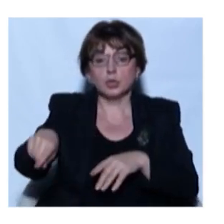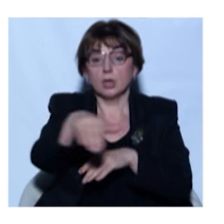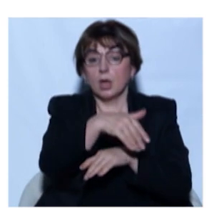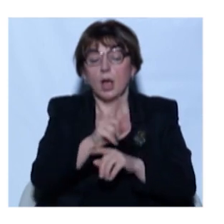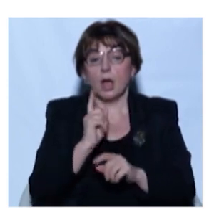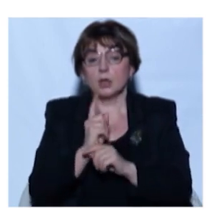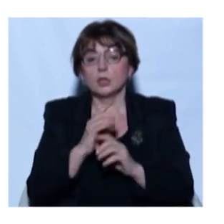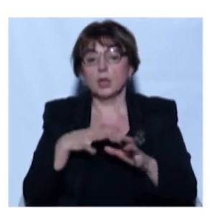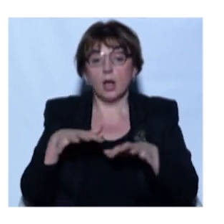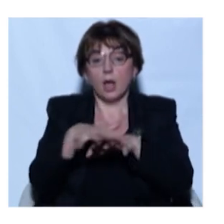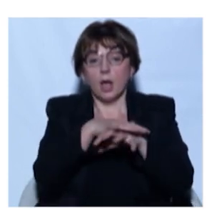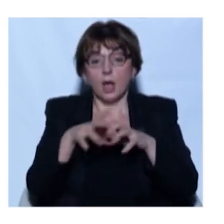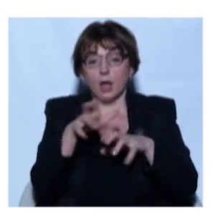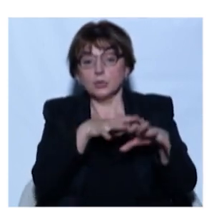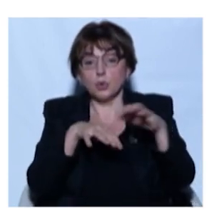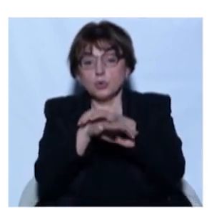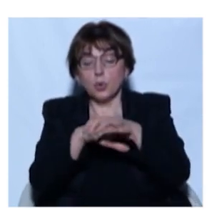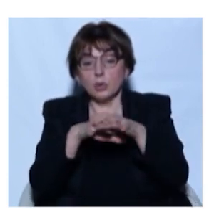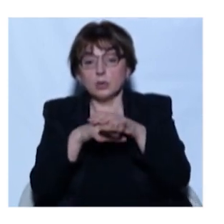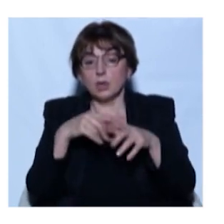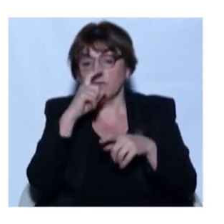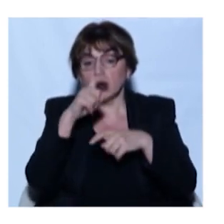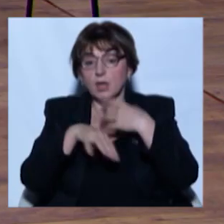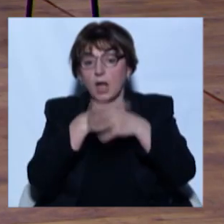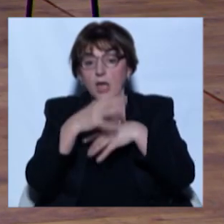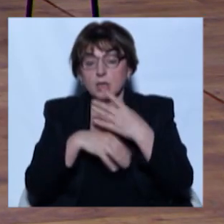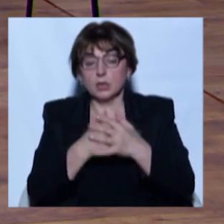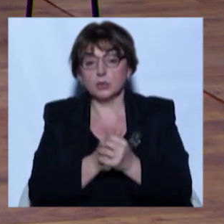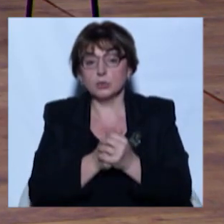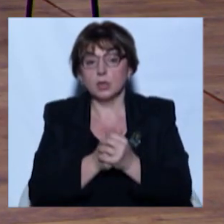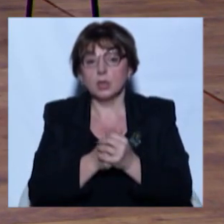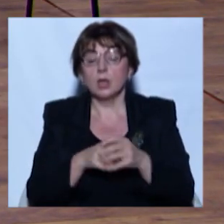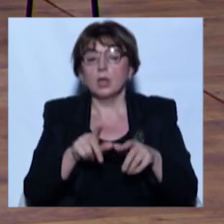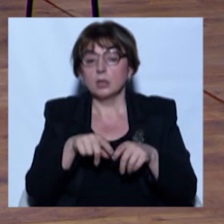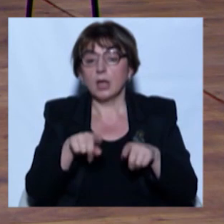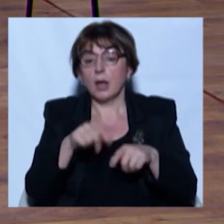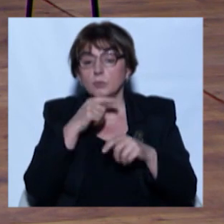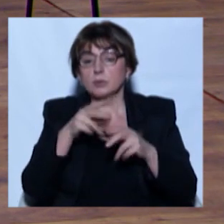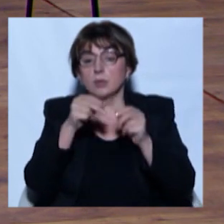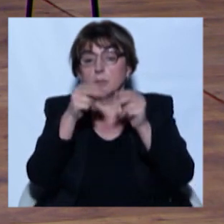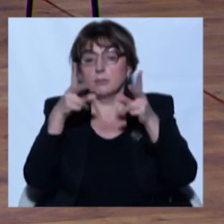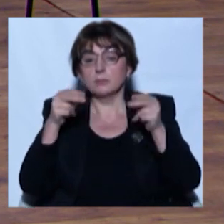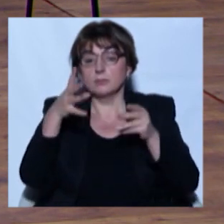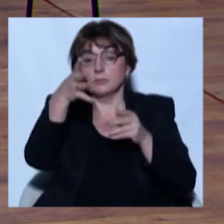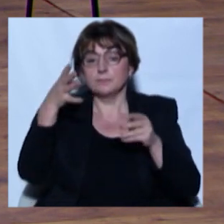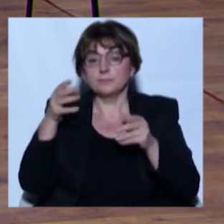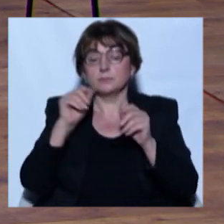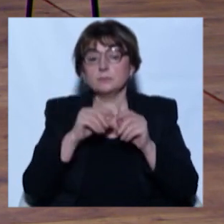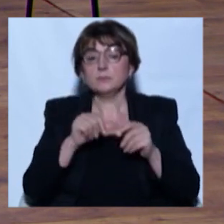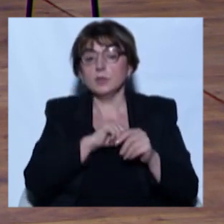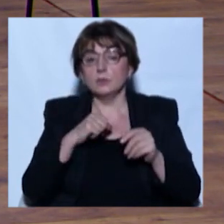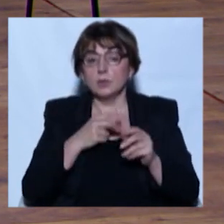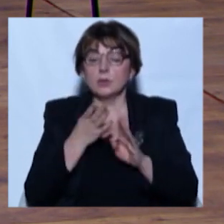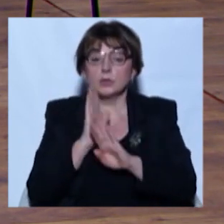შეიძლება ჩოჩქოლი და გაუგებრობა გამოიწვიოს. დაზიანებულ ბზარებიან შენობაში მსურველები